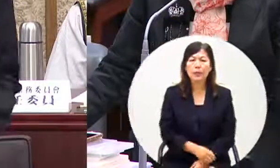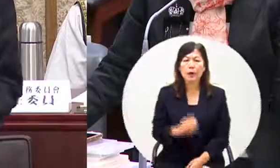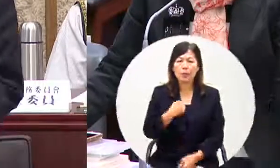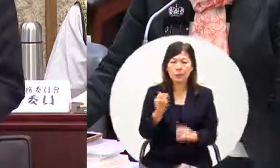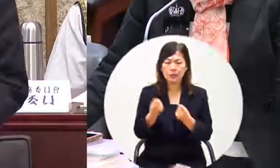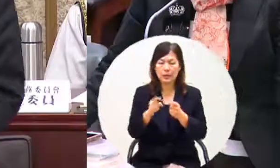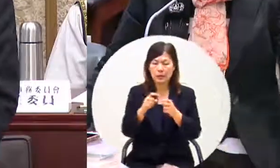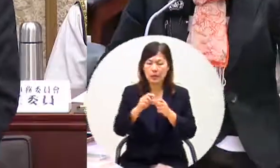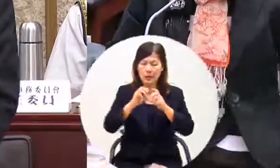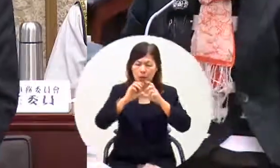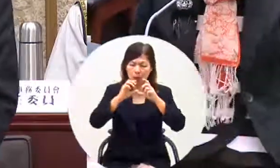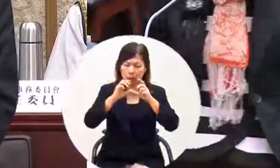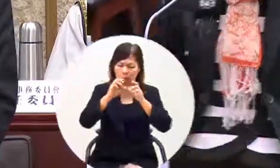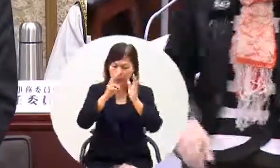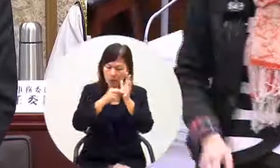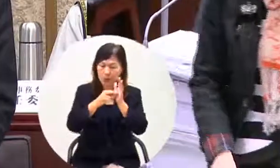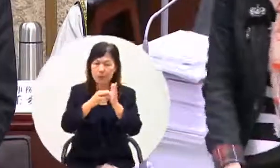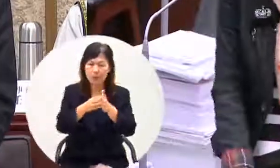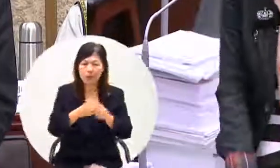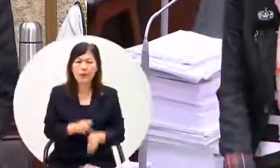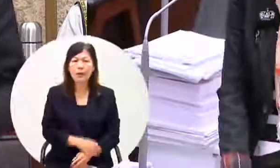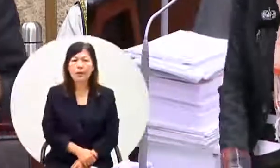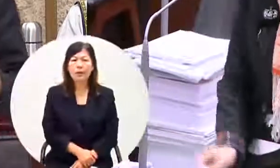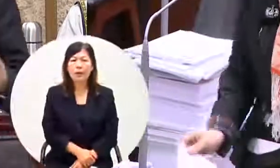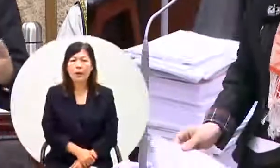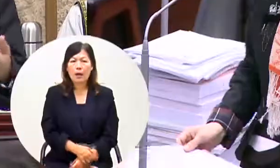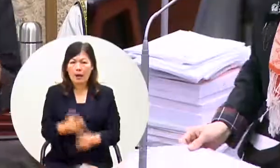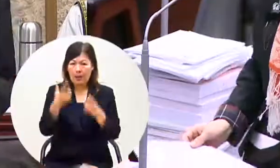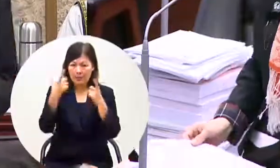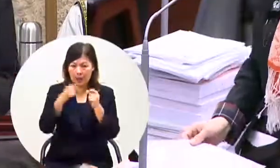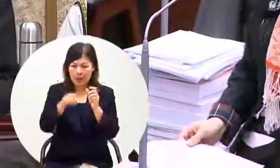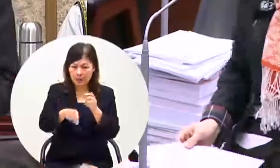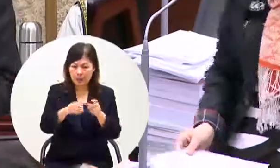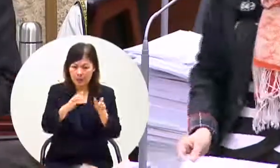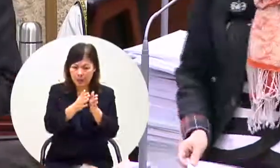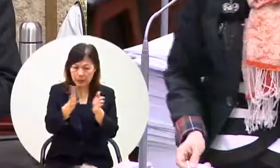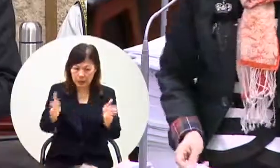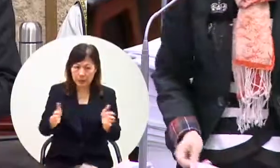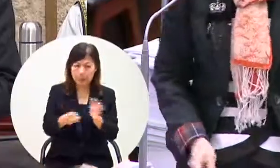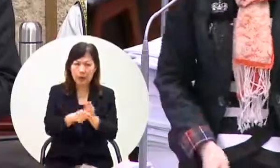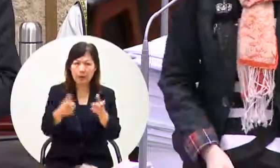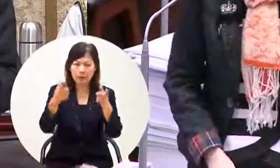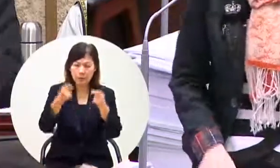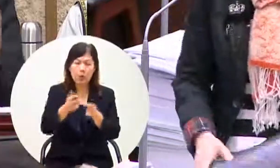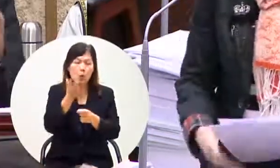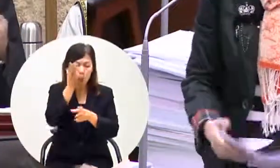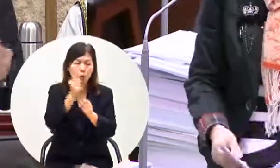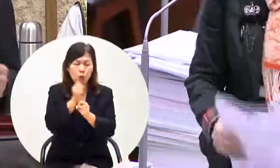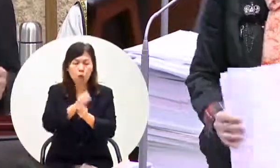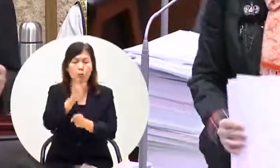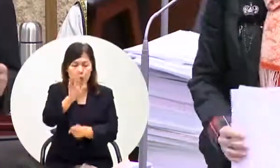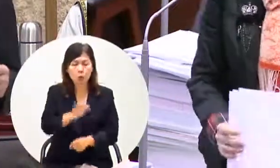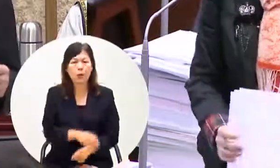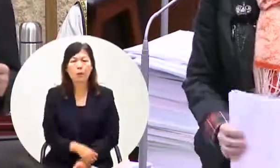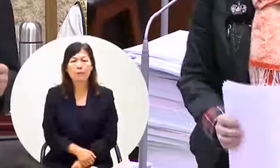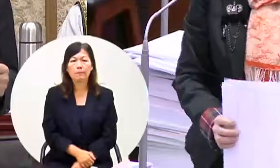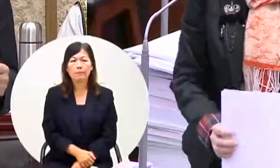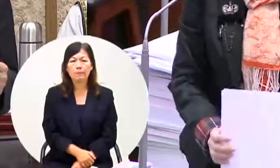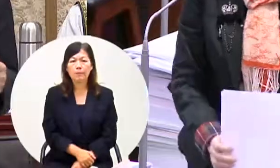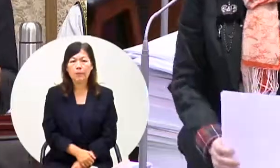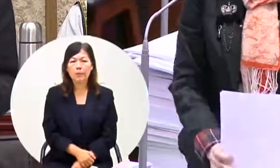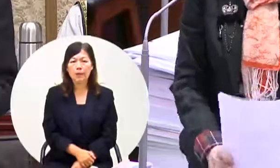说明，就是讲，本来即个区段征收嘛是顺利咧进行，啊，但是因为我拄到迄